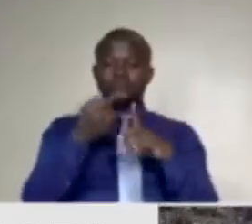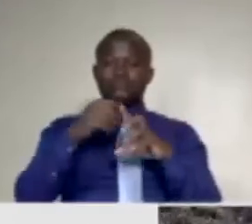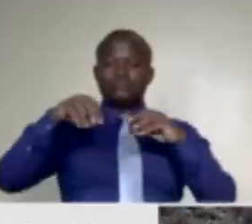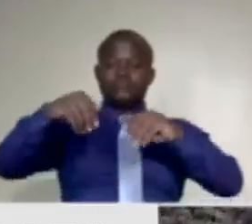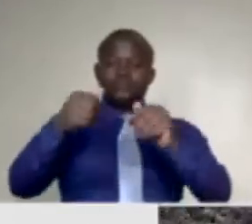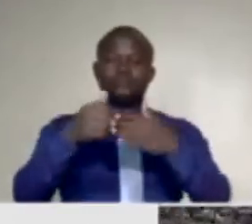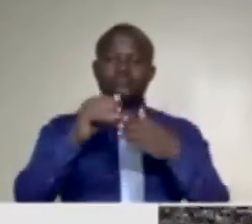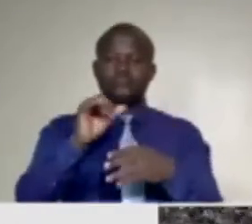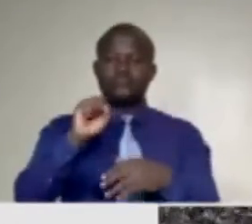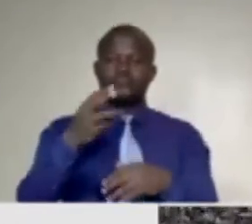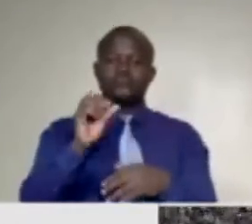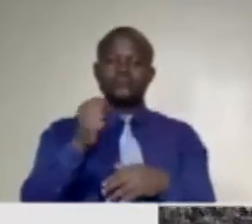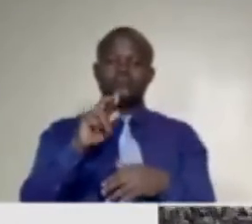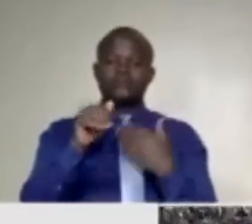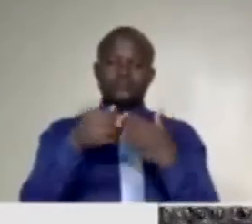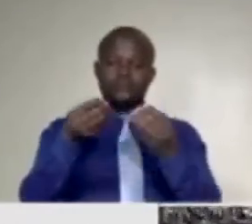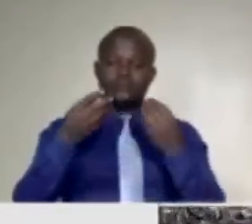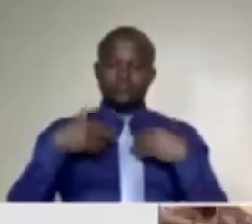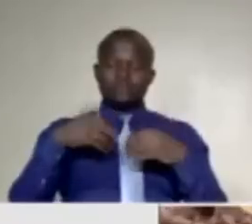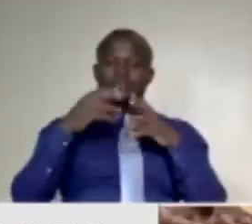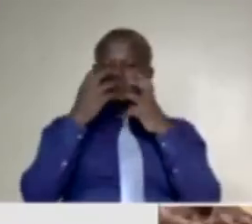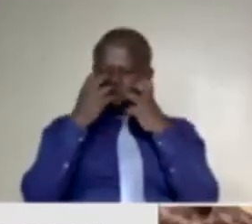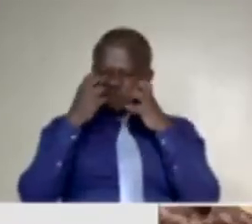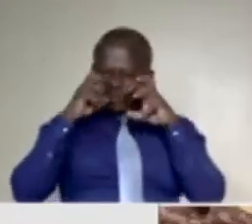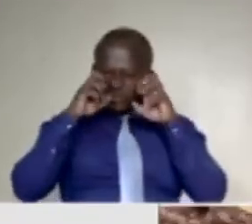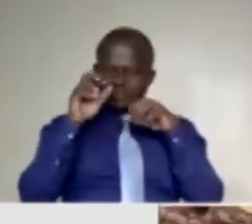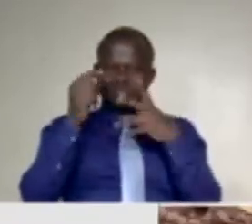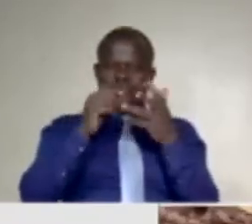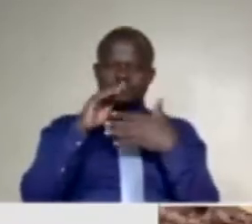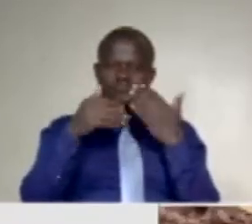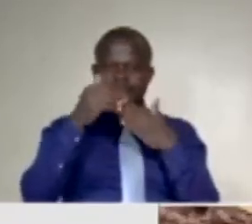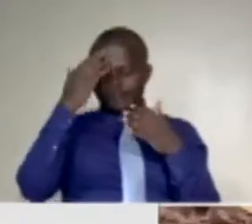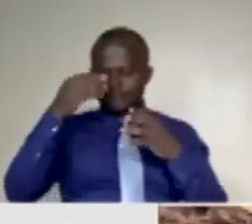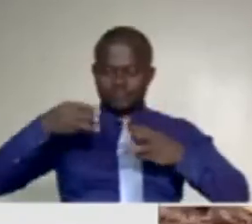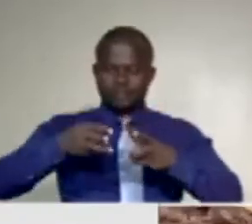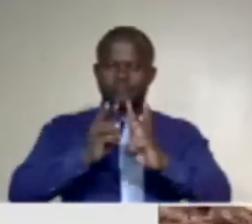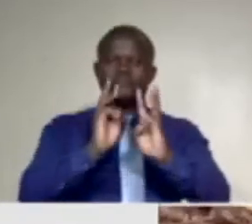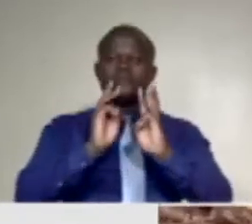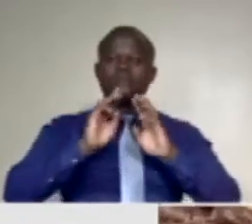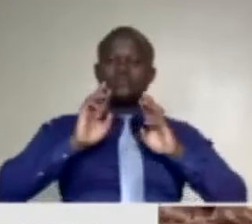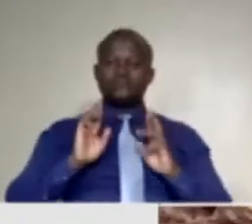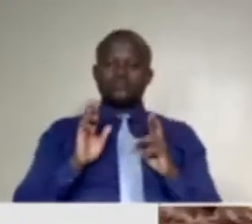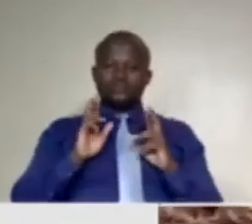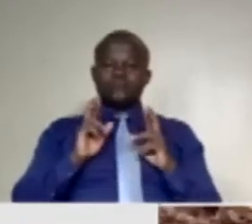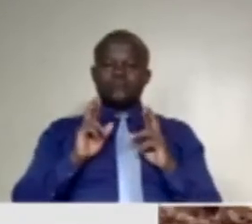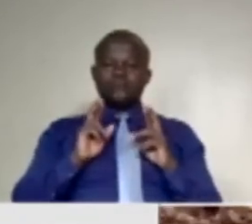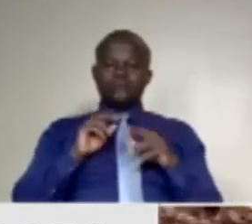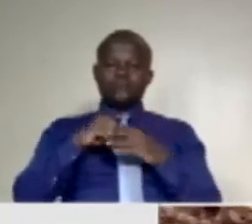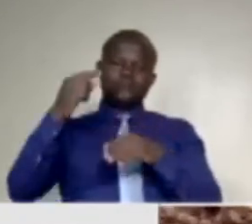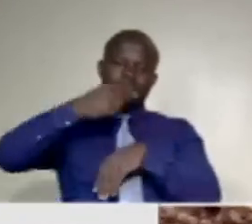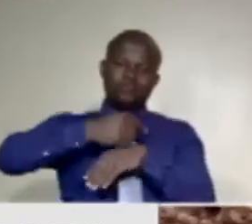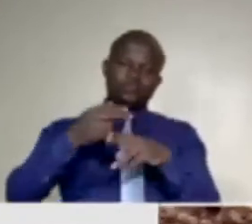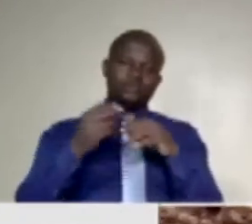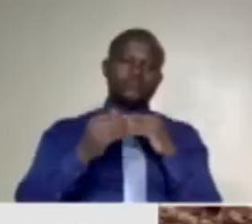imvaruganda, baduha ishwagara, baduha imborera byose, ku buryo mbunguwe nitwizeye yuko mu minsi iri